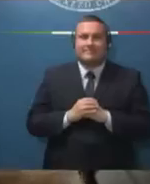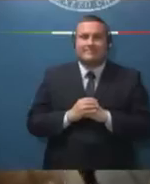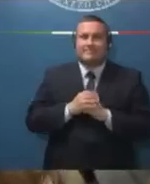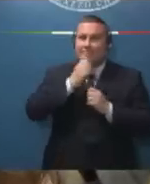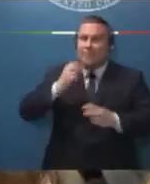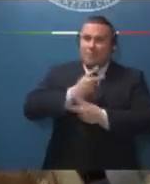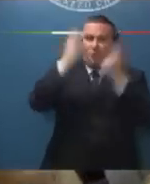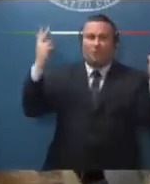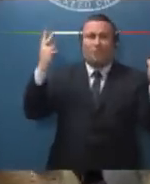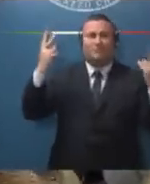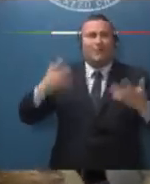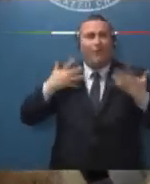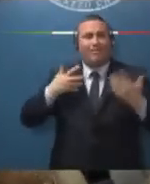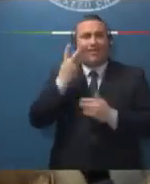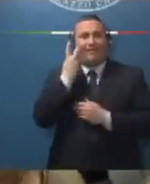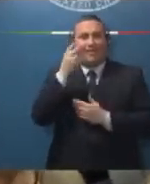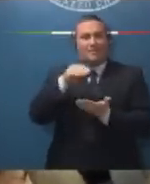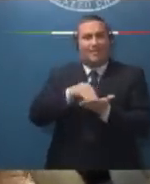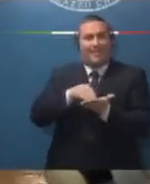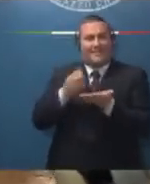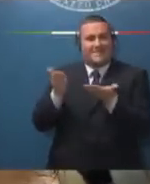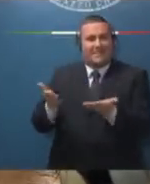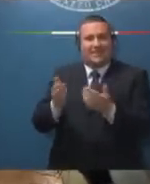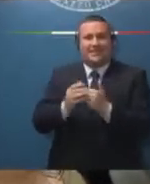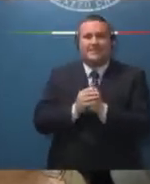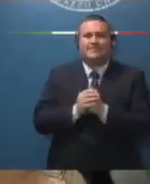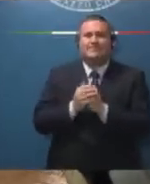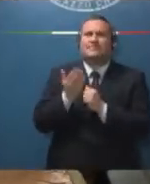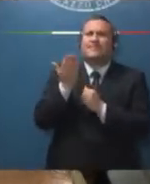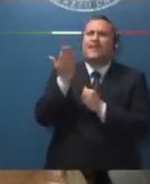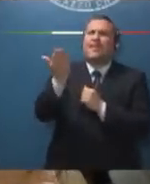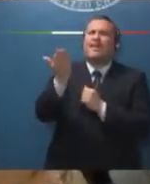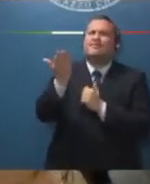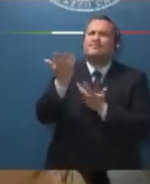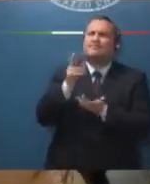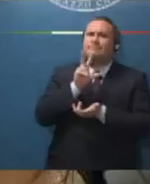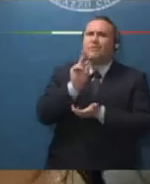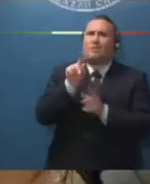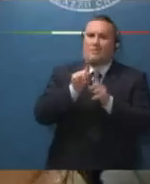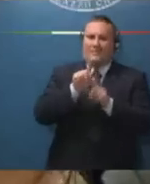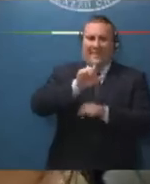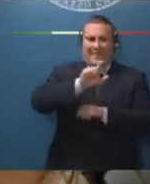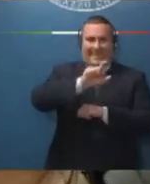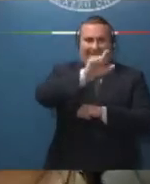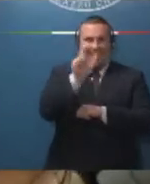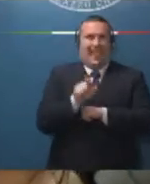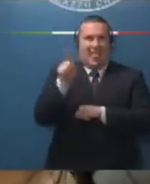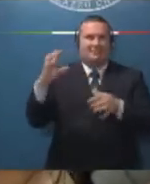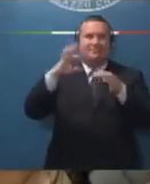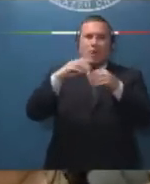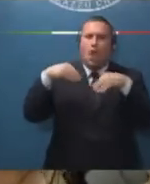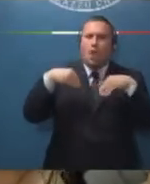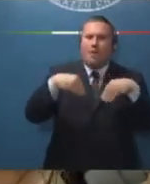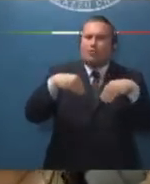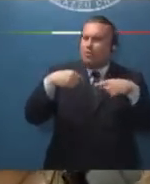Qui lei ha parlato della partecipazione dell'Italia nel corso